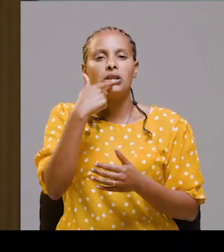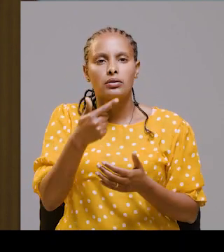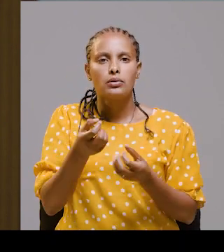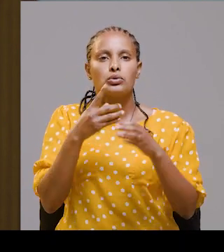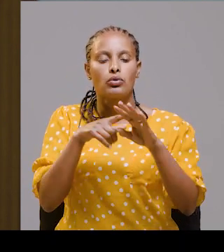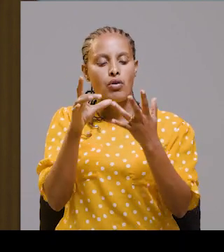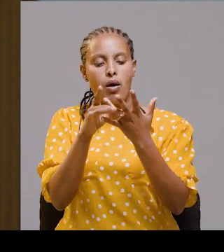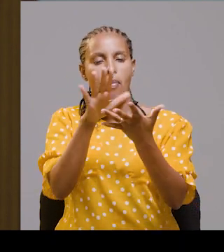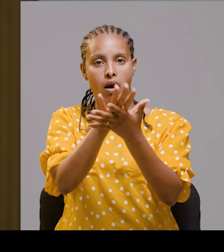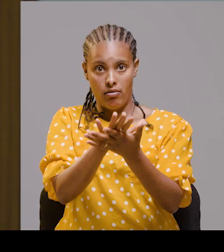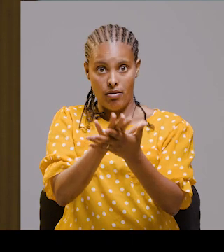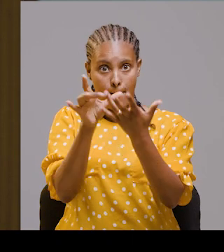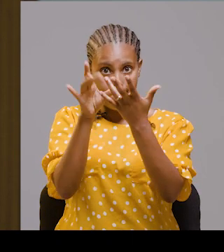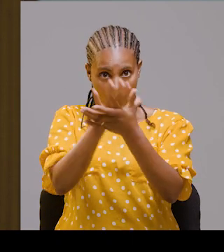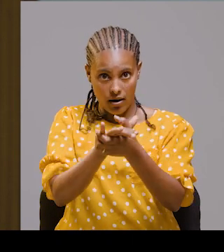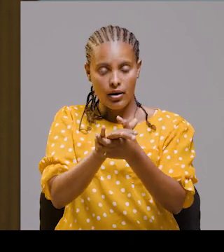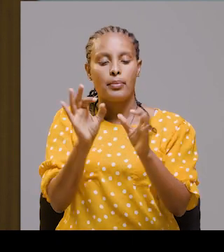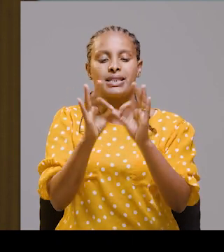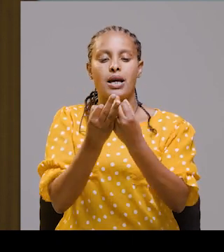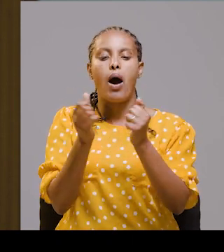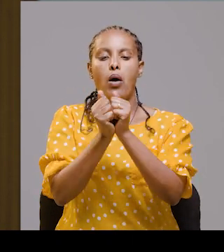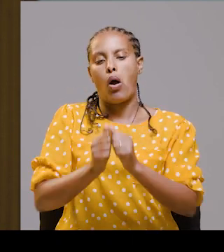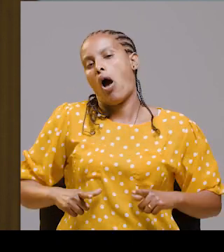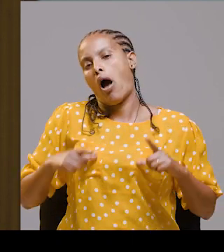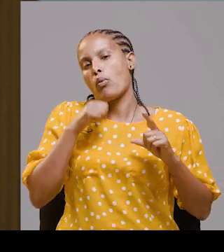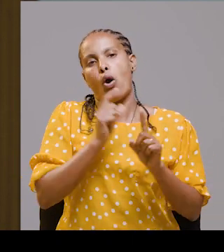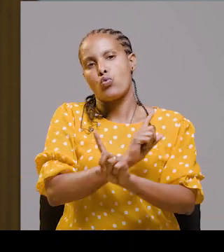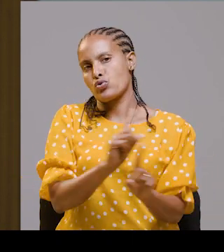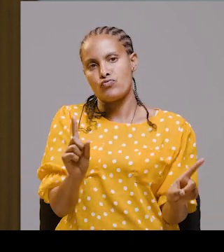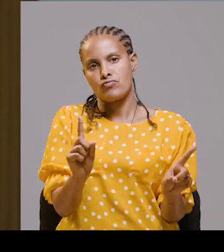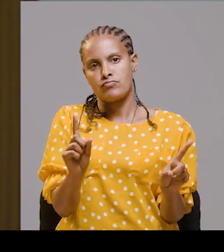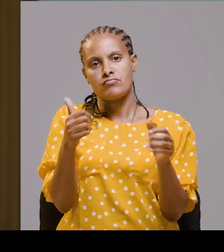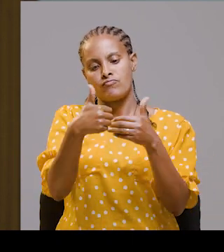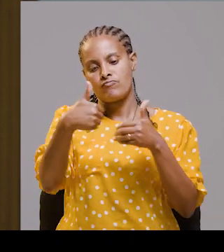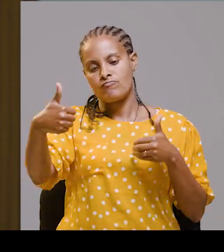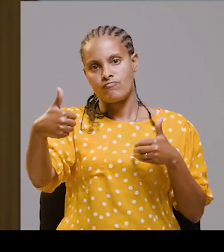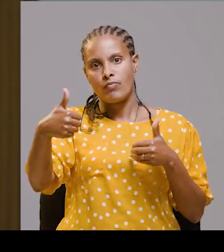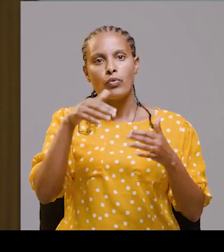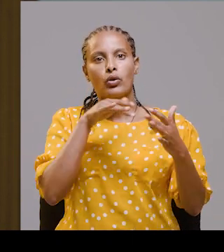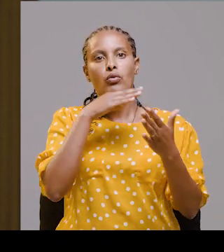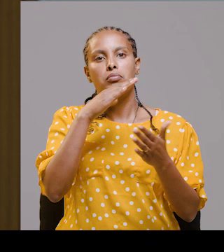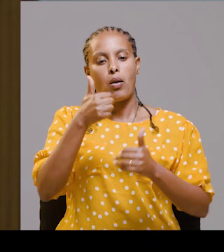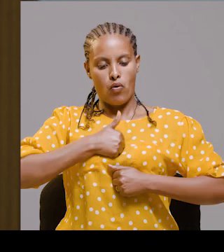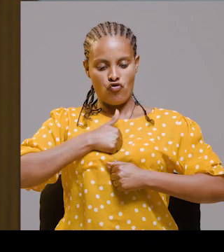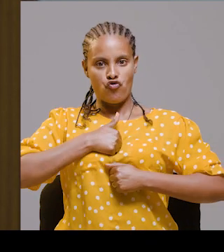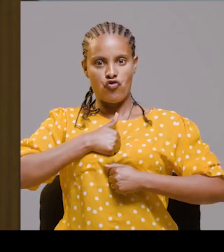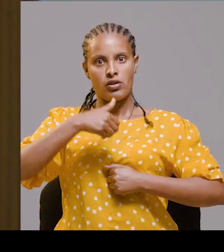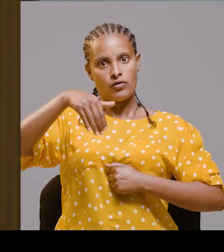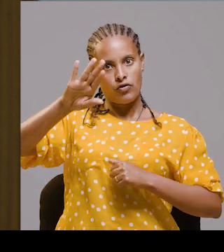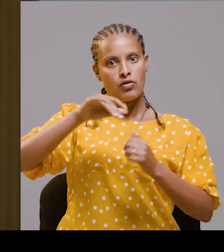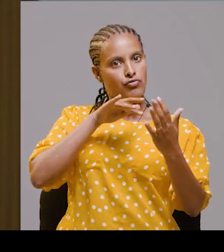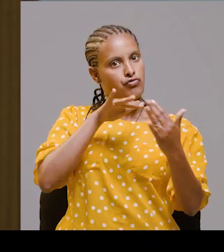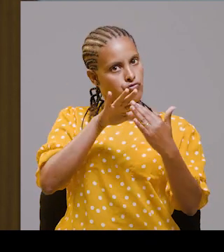የተዳር አጋሮቻቸው የቤተሰብ አባላት አብሯቸው ላይ ኖሩ ይችላሉ። በጦርነቱ ላይ የተሳተፉ